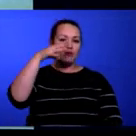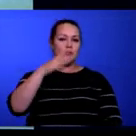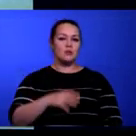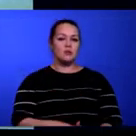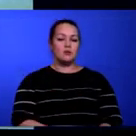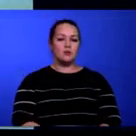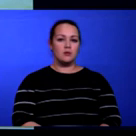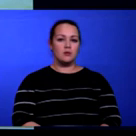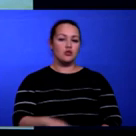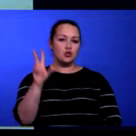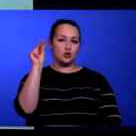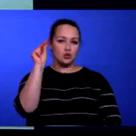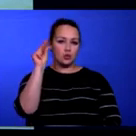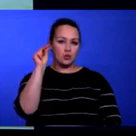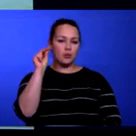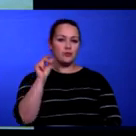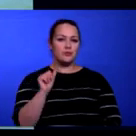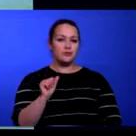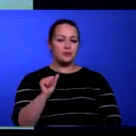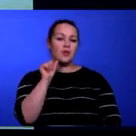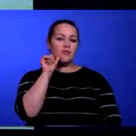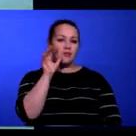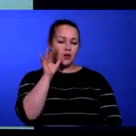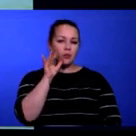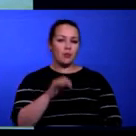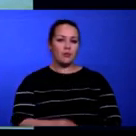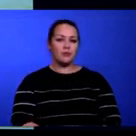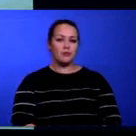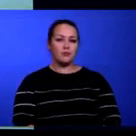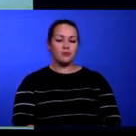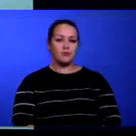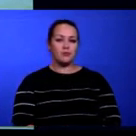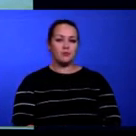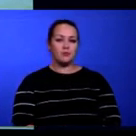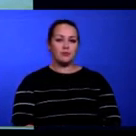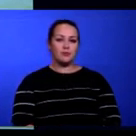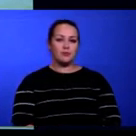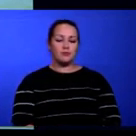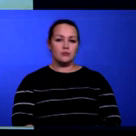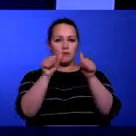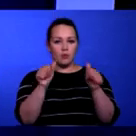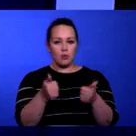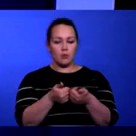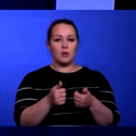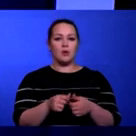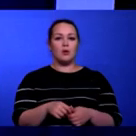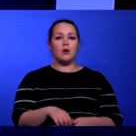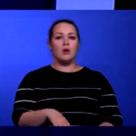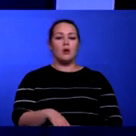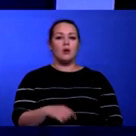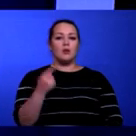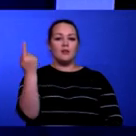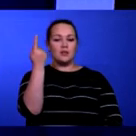обозначьте число и время глагол стоит в форме единственного